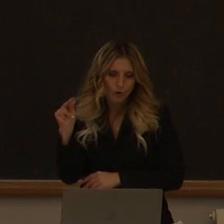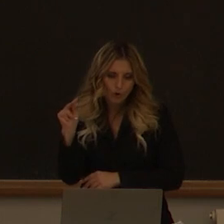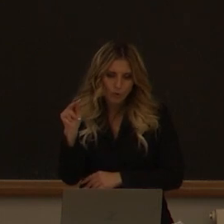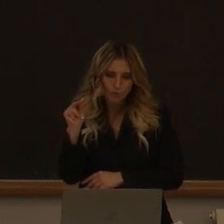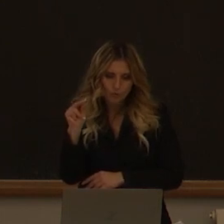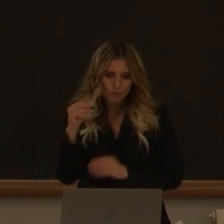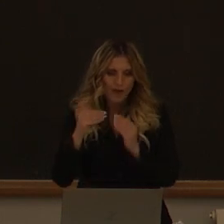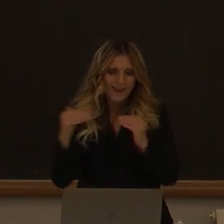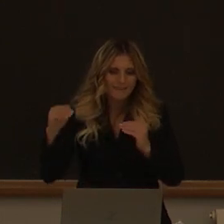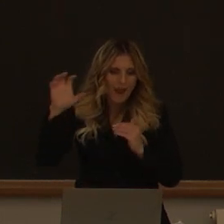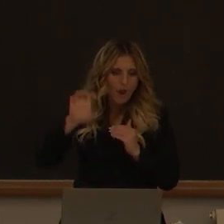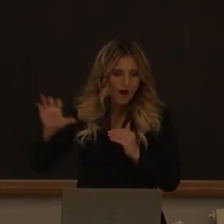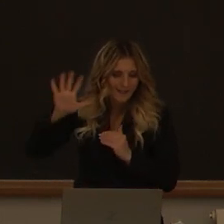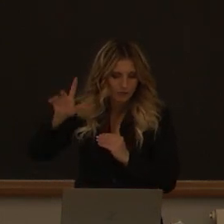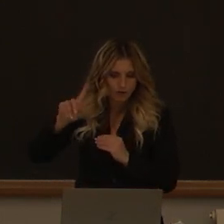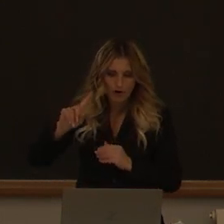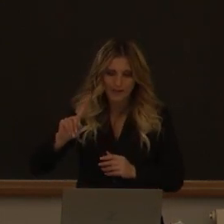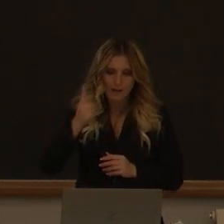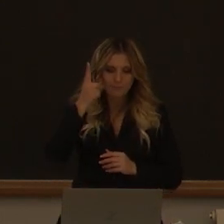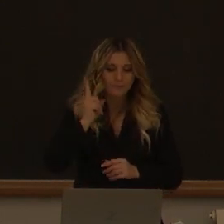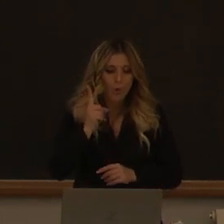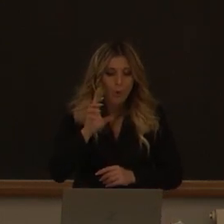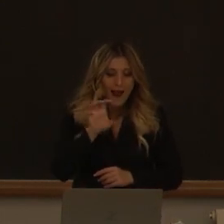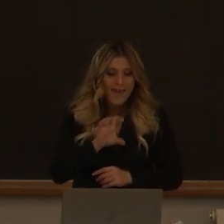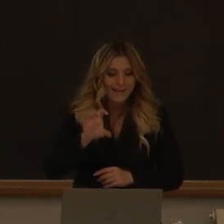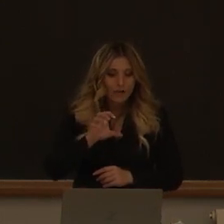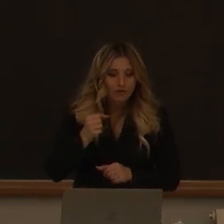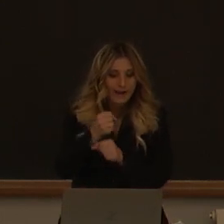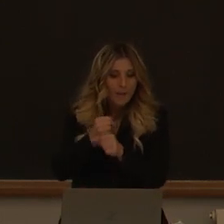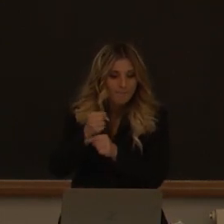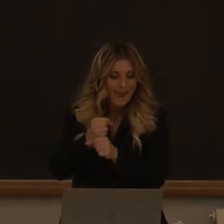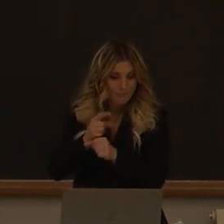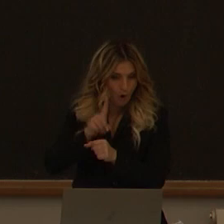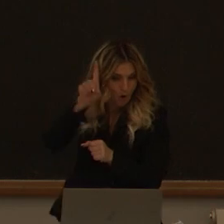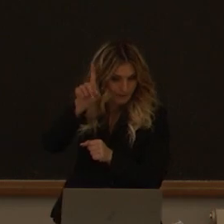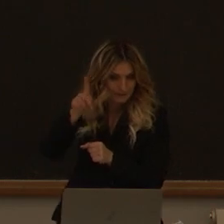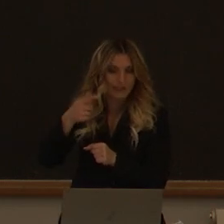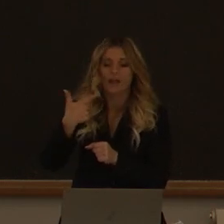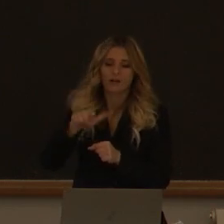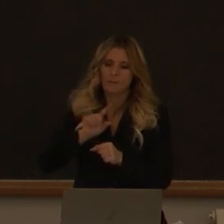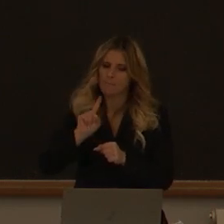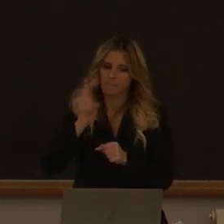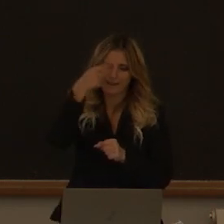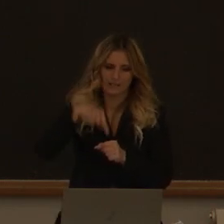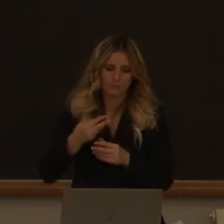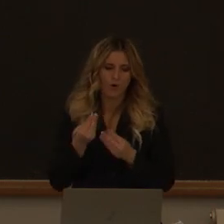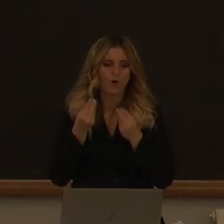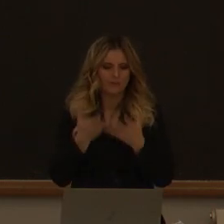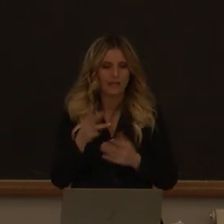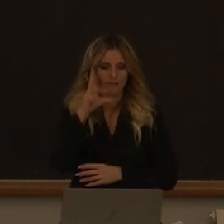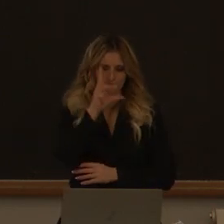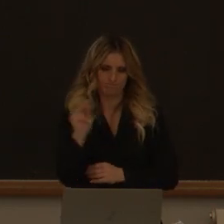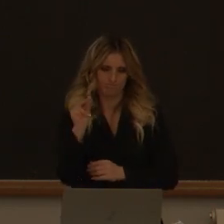a livello regionale e primi fra tutti è stata la regione Piemonte che gli ha dato, diciamo, in qualche modo una identità e